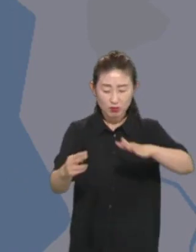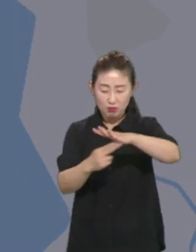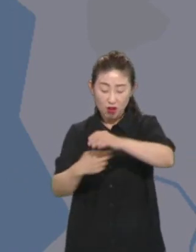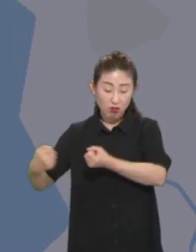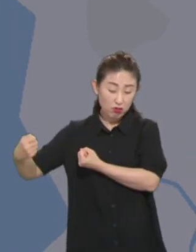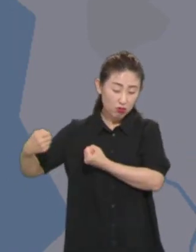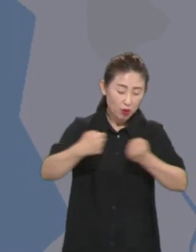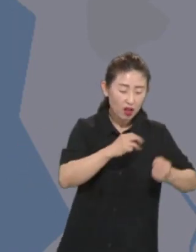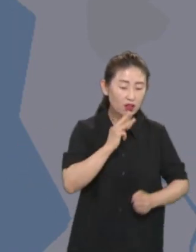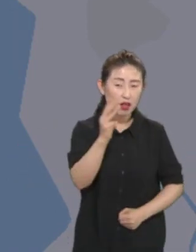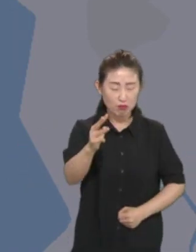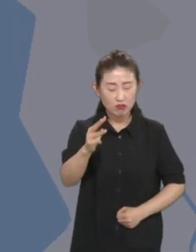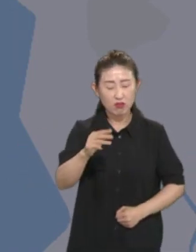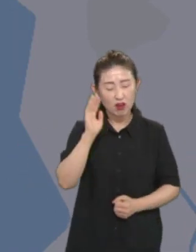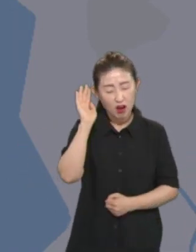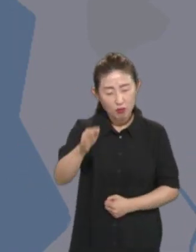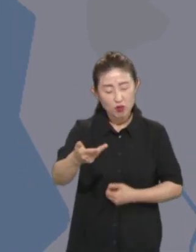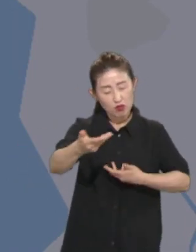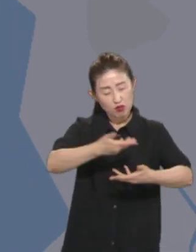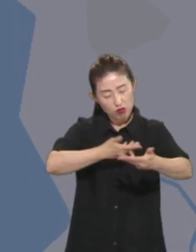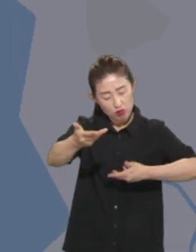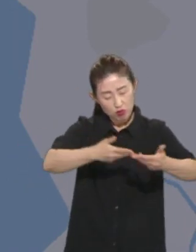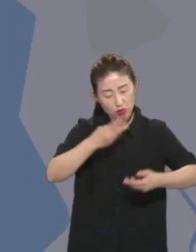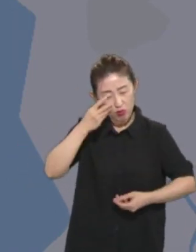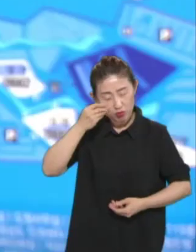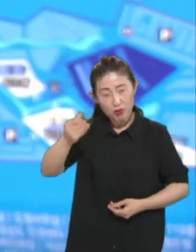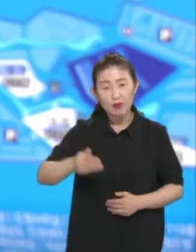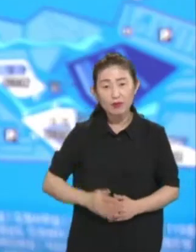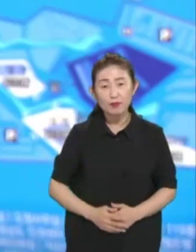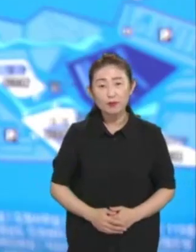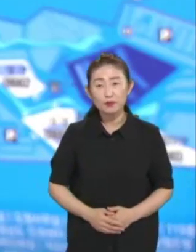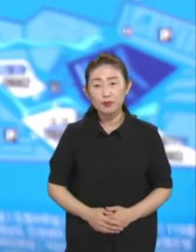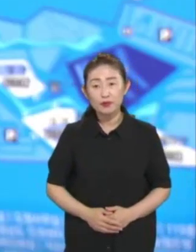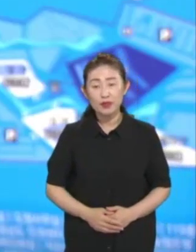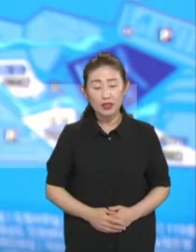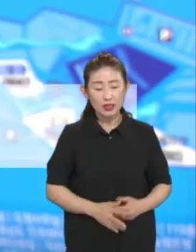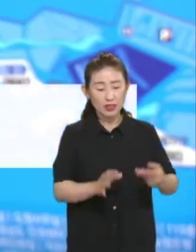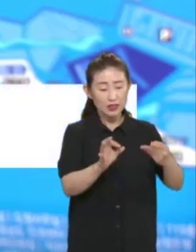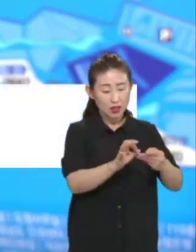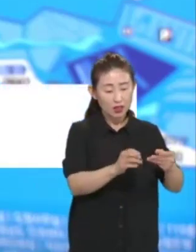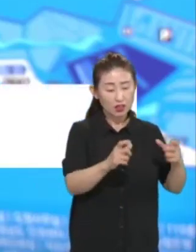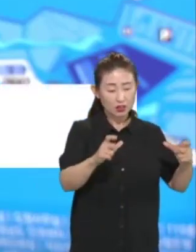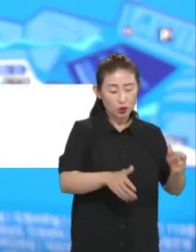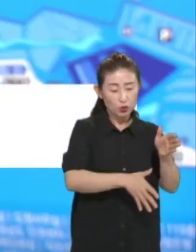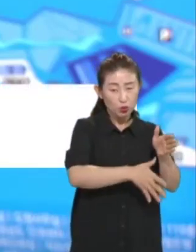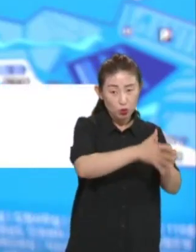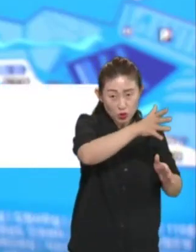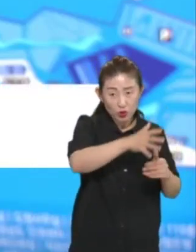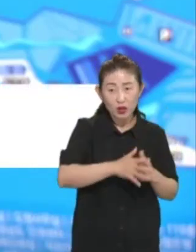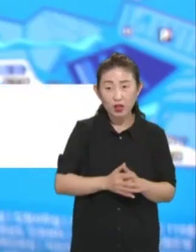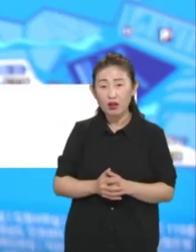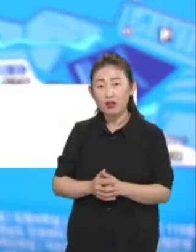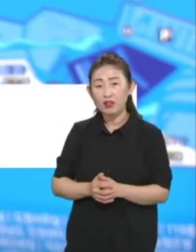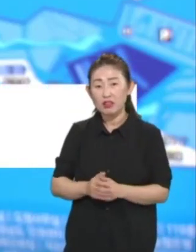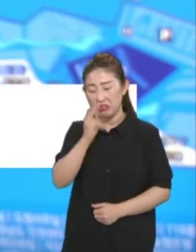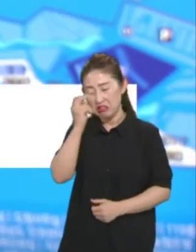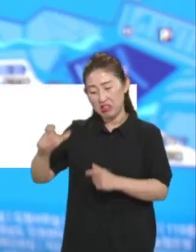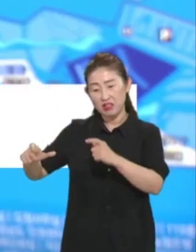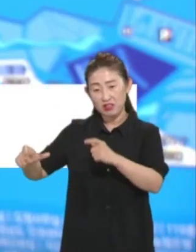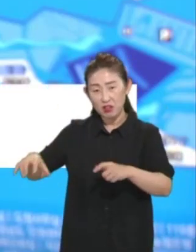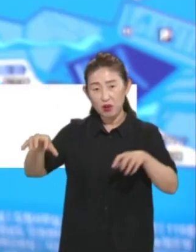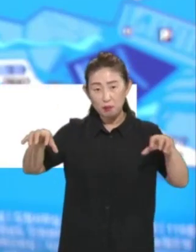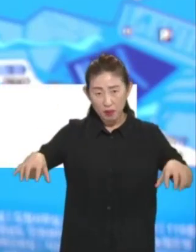단축돼 인적, 물적 교류가 활발해질 전망입니다. 태안 기업도시와 서산 바이오 웰빙 연구특구가 두 개의